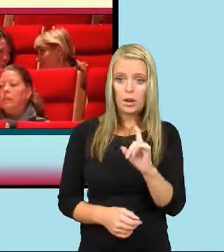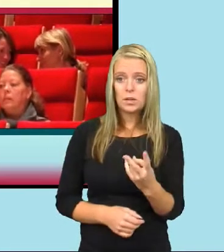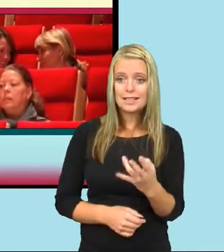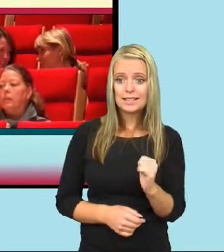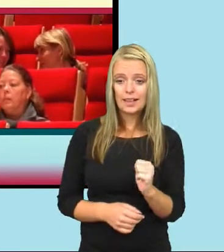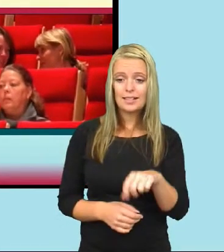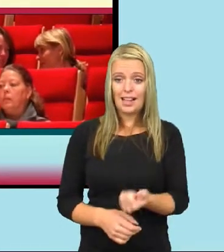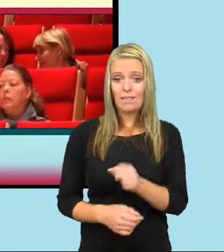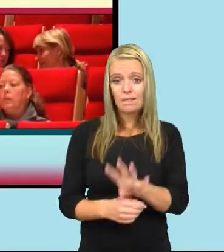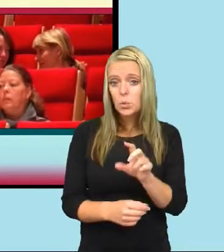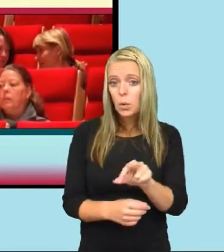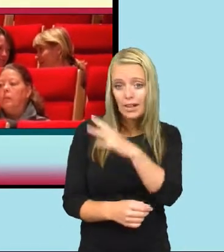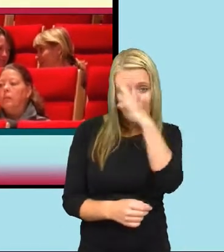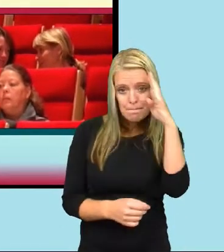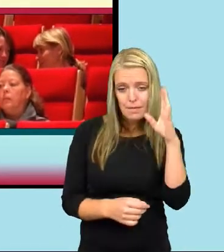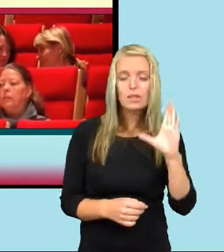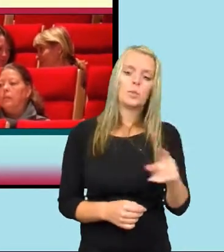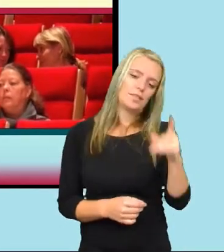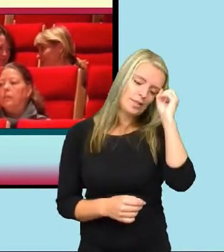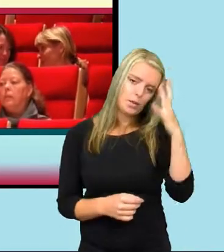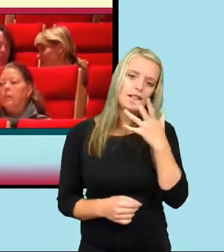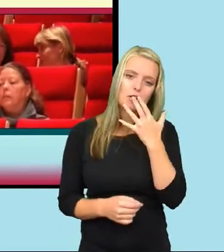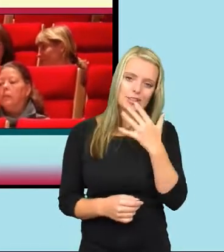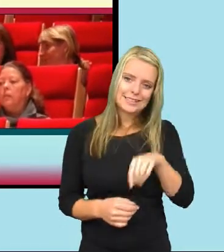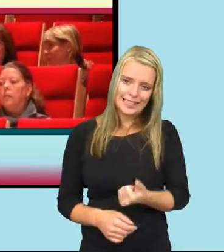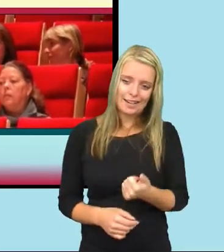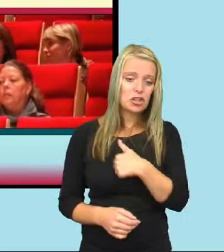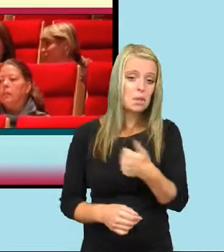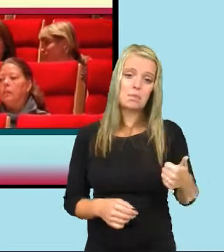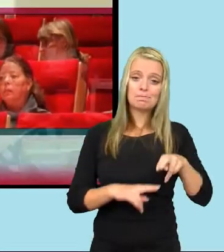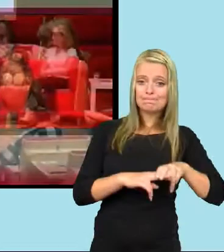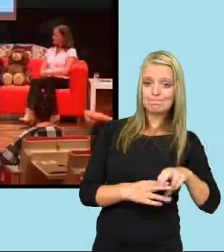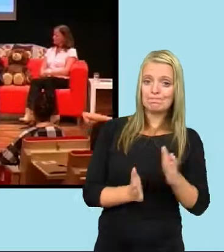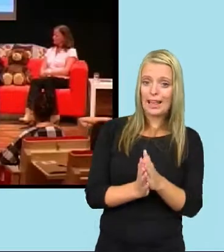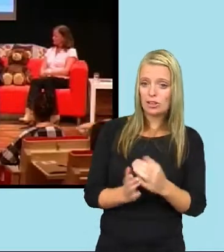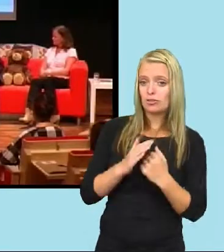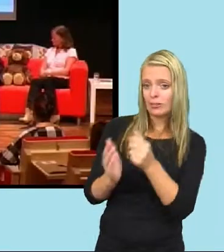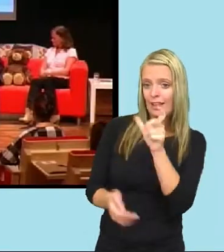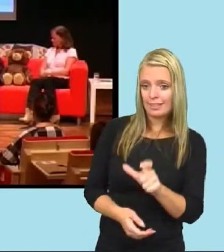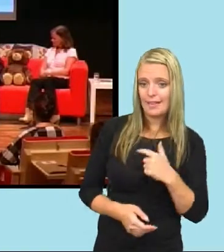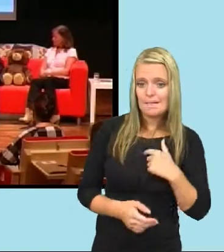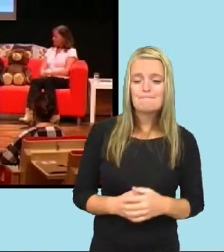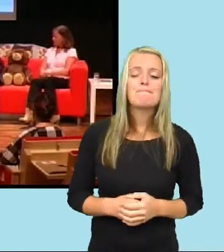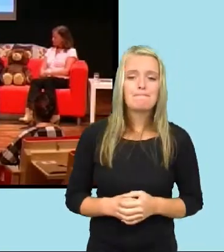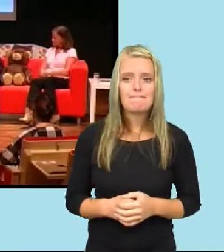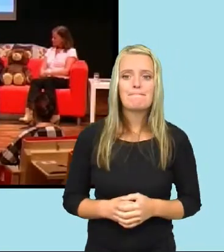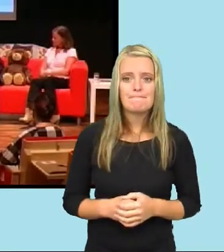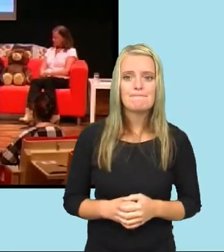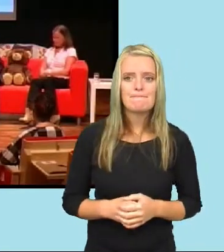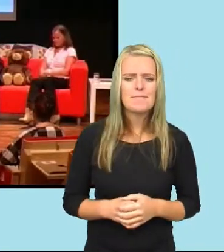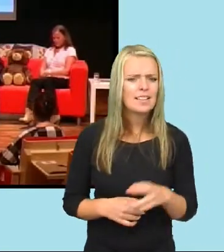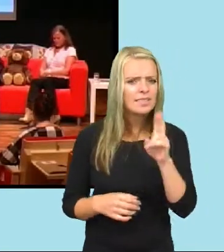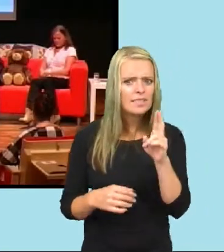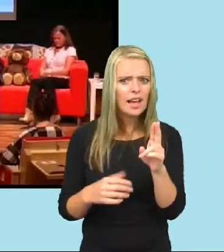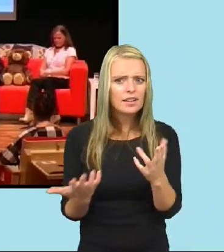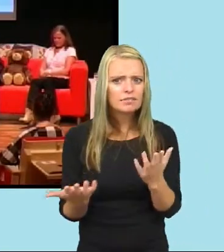hon väldigt tydlig och duktig på att prata själv, så att jag behövs inte. Jag sitter med mer och stöttar. Mm. När kom det här till, vet du